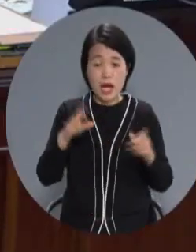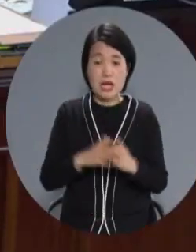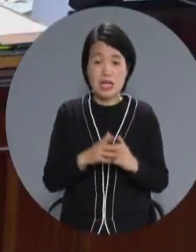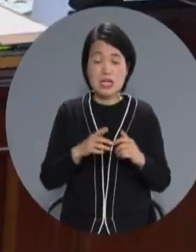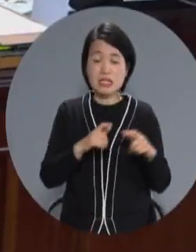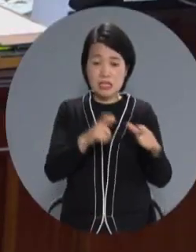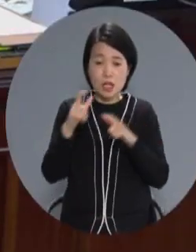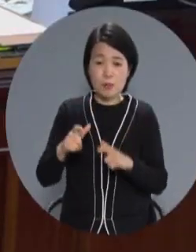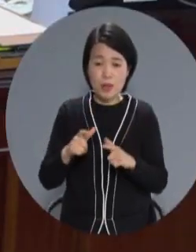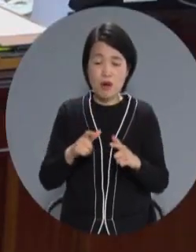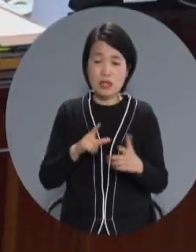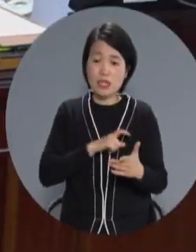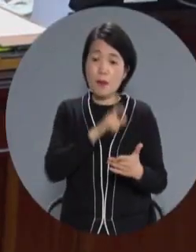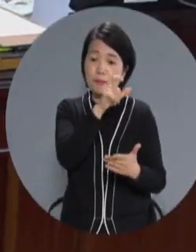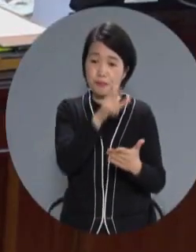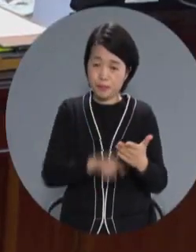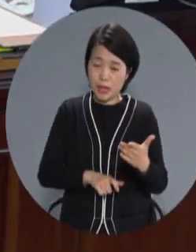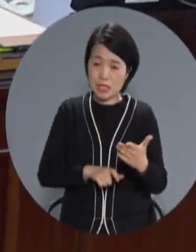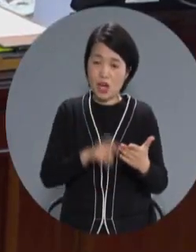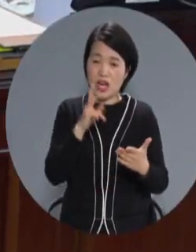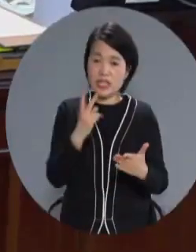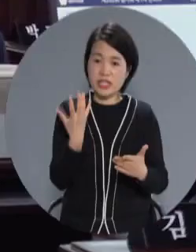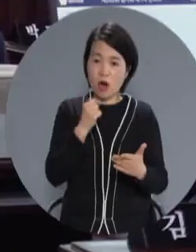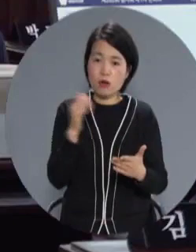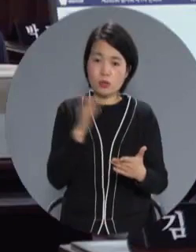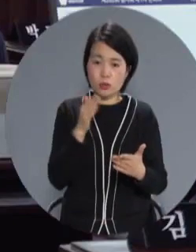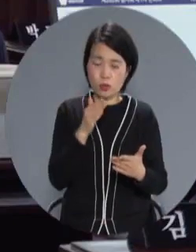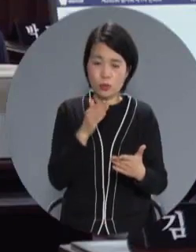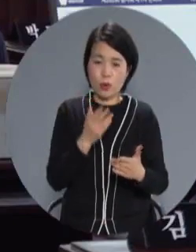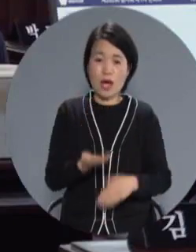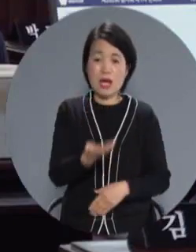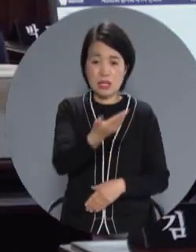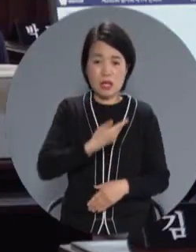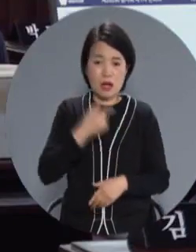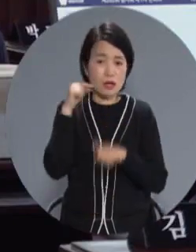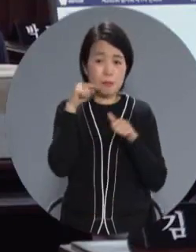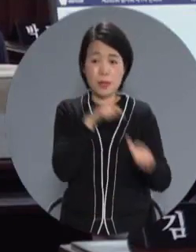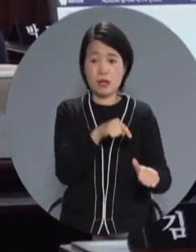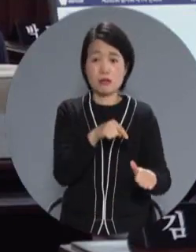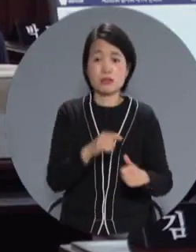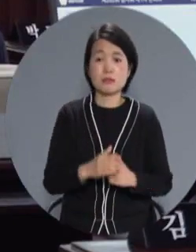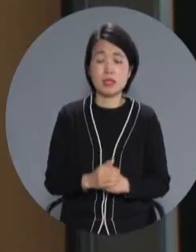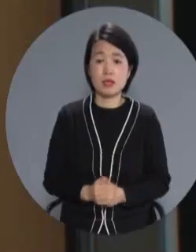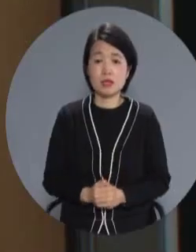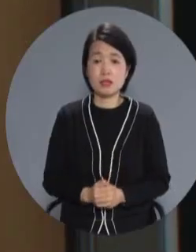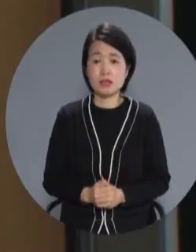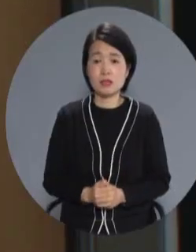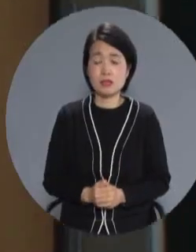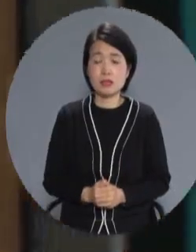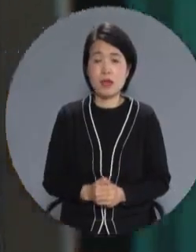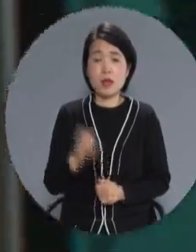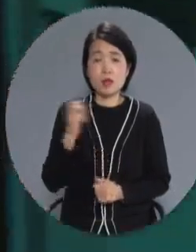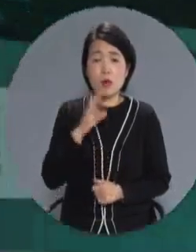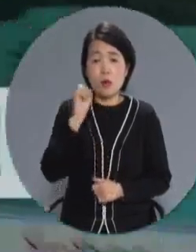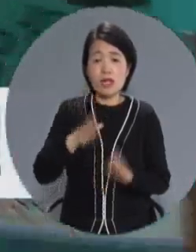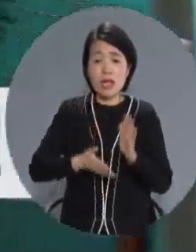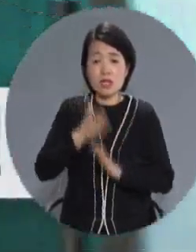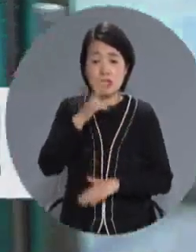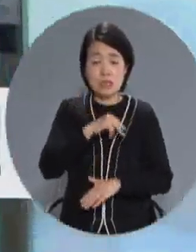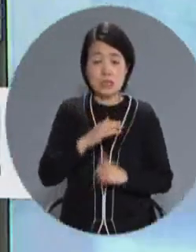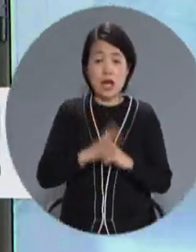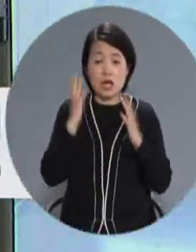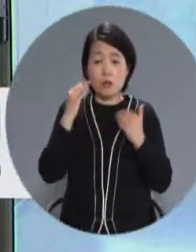지역별 수건사업 리스트를 2억 원 안팎 규모로 제출해 줄 것도 요구했습니다. 또 광양시는 지역의